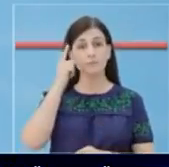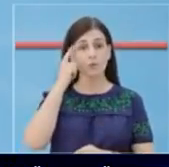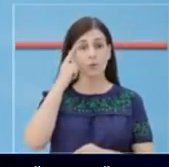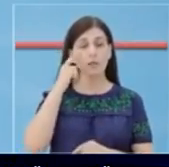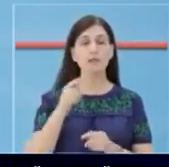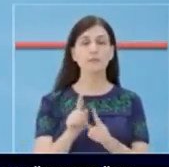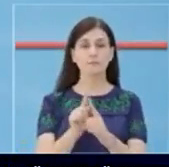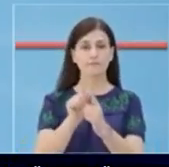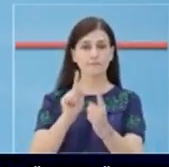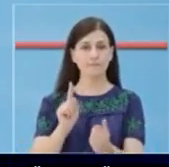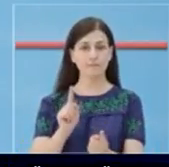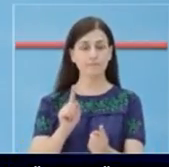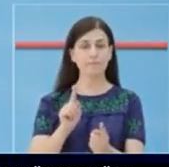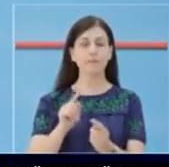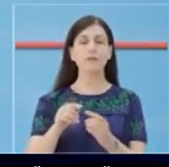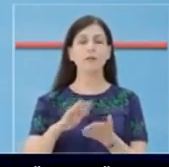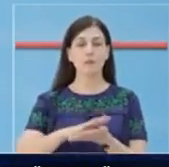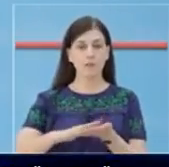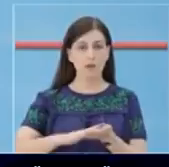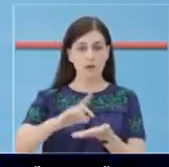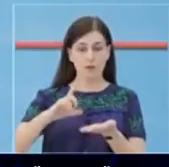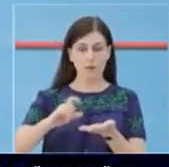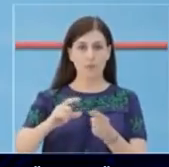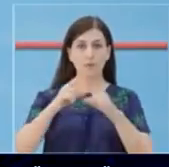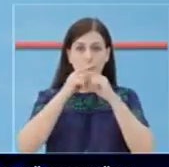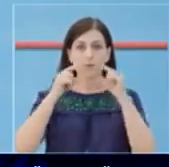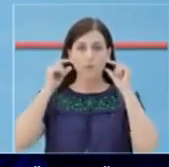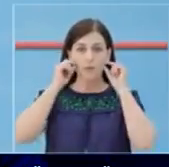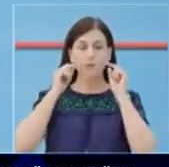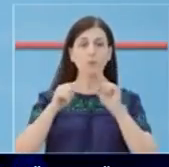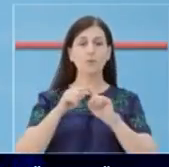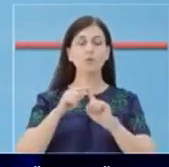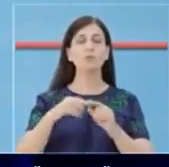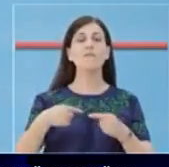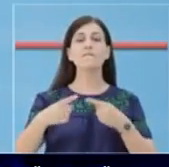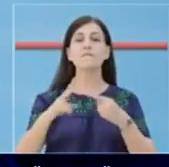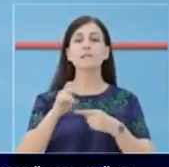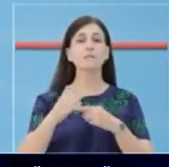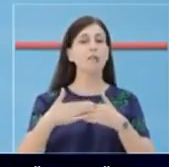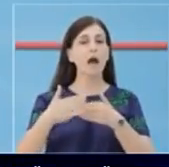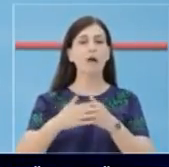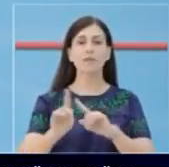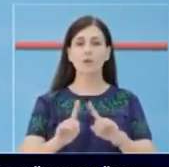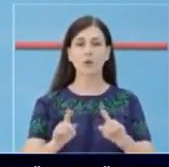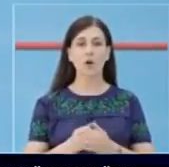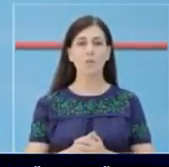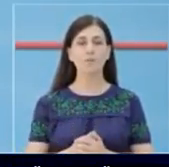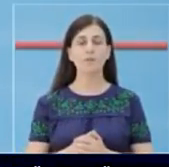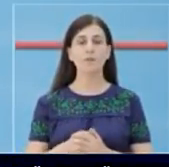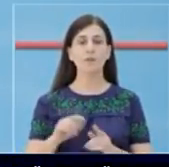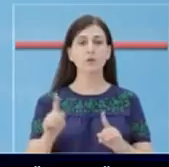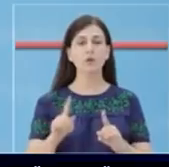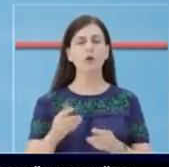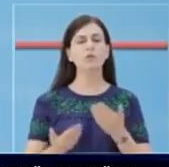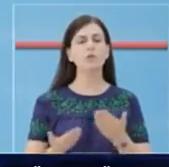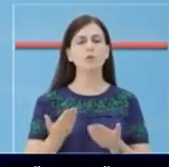duke respektuar distancimin fizik, ruajtjen e higjienës personale dhe shmangur vizitat tek të afërmit. Qytetarët nuk